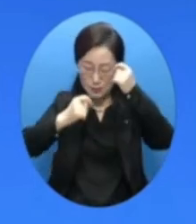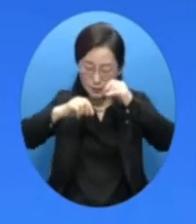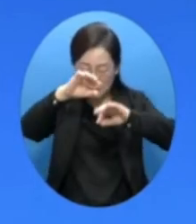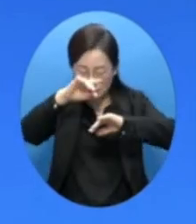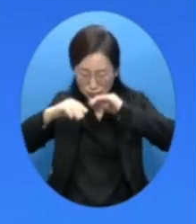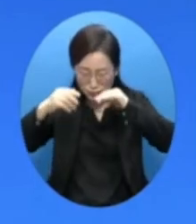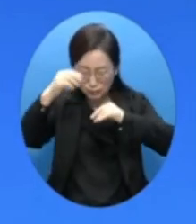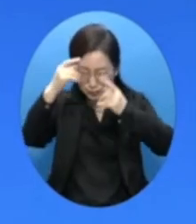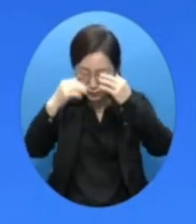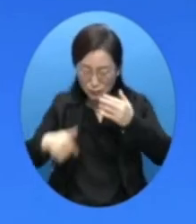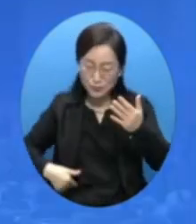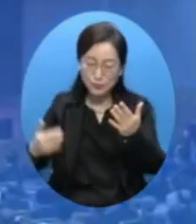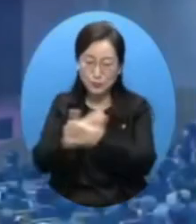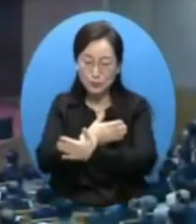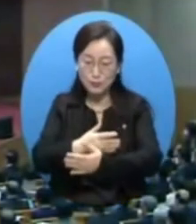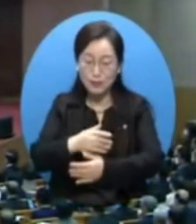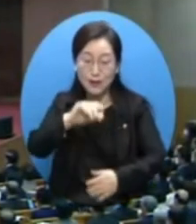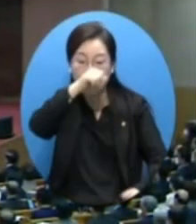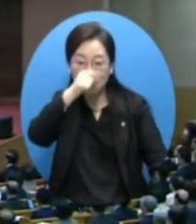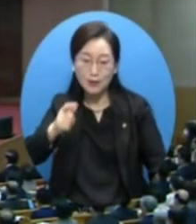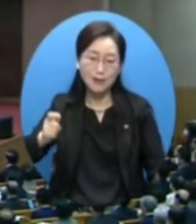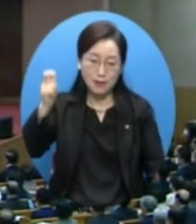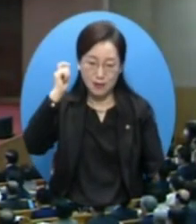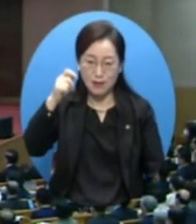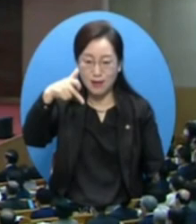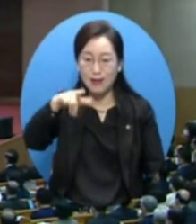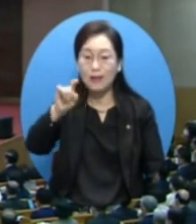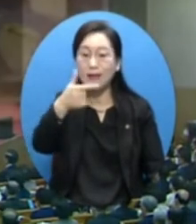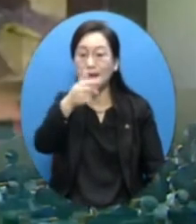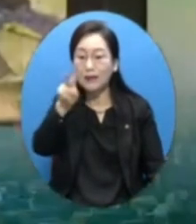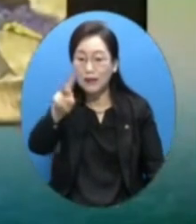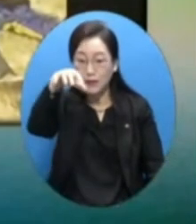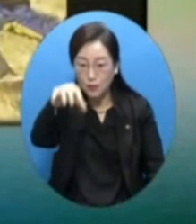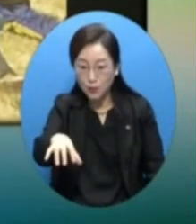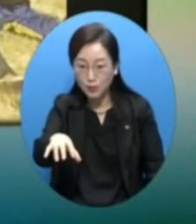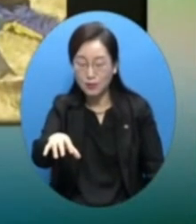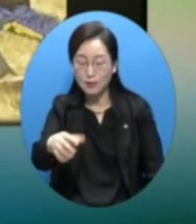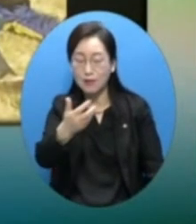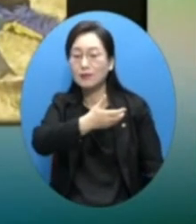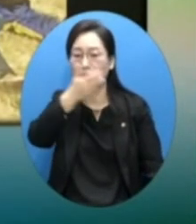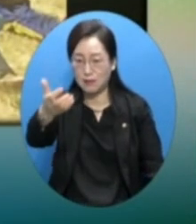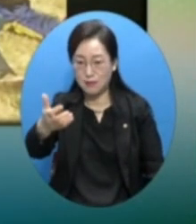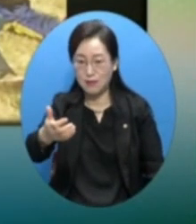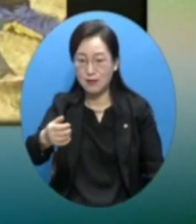아프리카 케네로 건너가서 케냐에서 아이들을